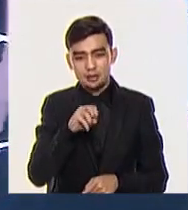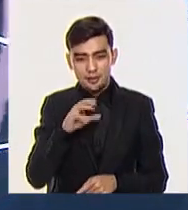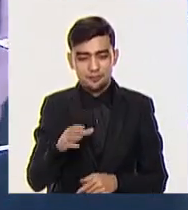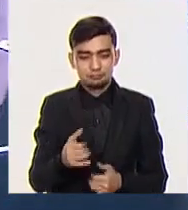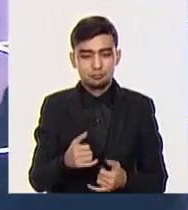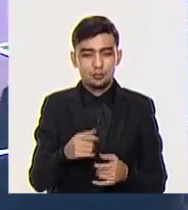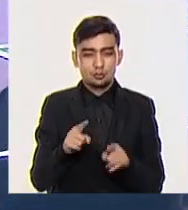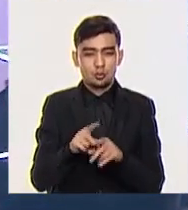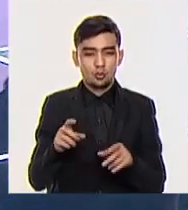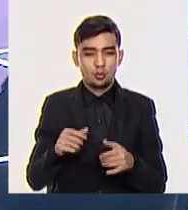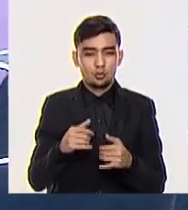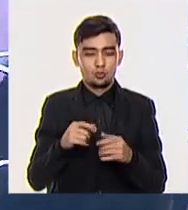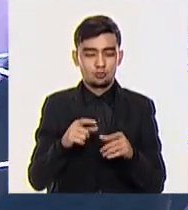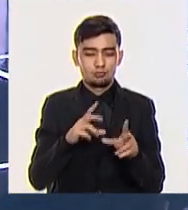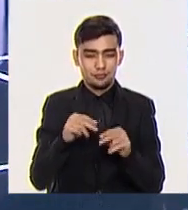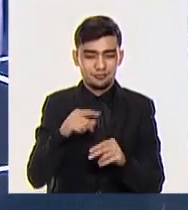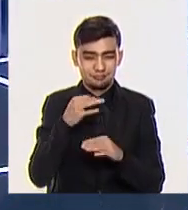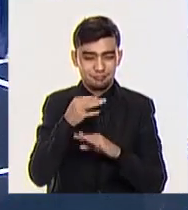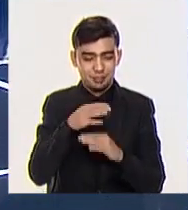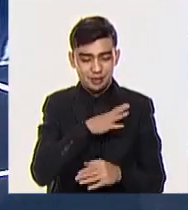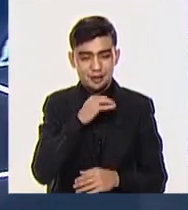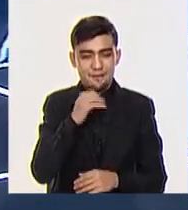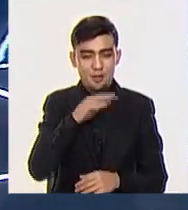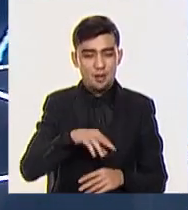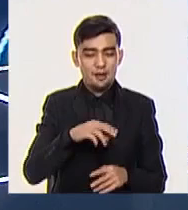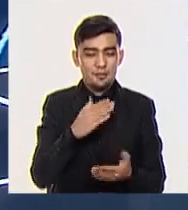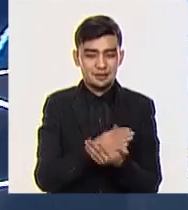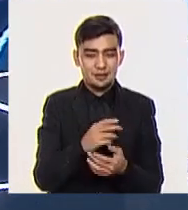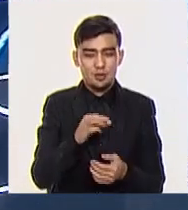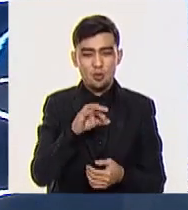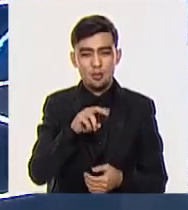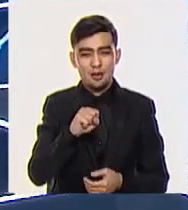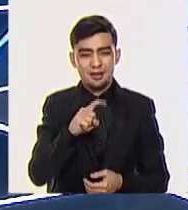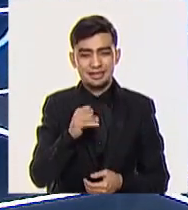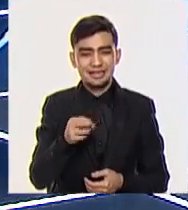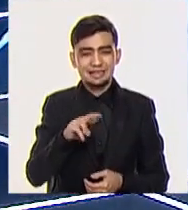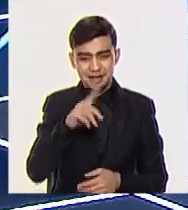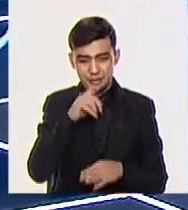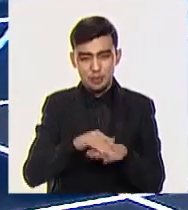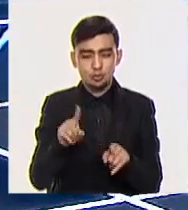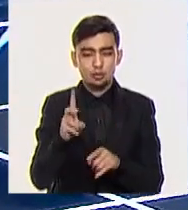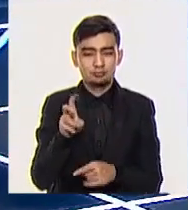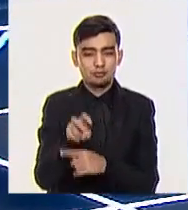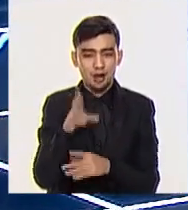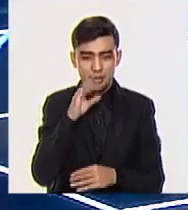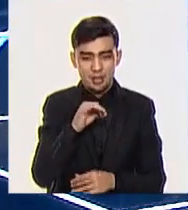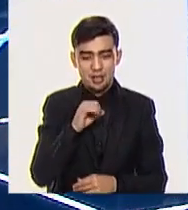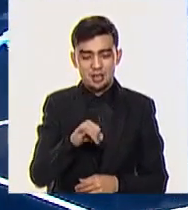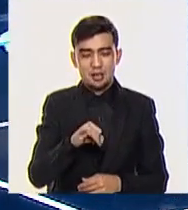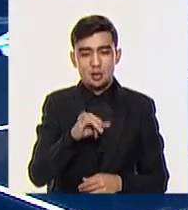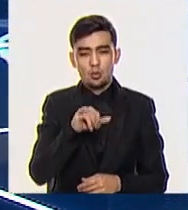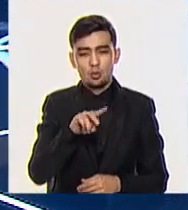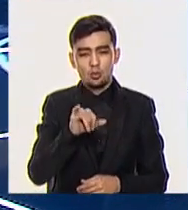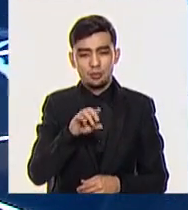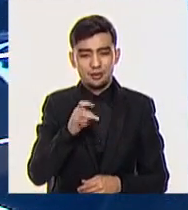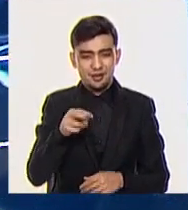тіледі. Еуропадағыдай Қазақстанда да енді қос үкімет жұмыс істей ме? Оппозициялық үкіметке кімдер баралады? Ұлыбританиядағыдай мемлекет